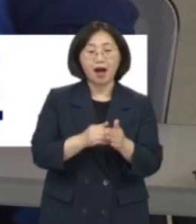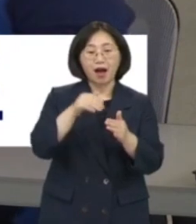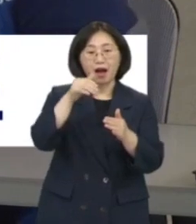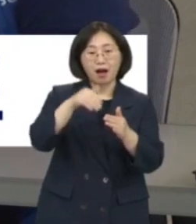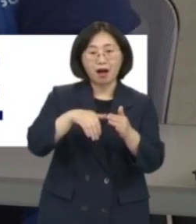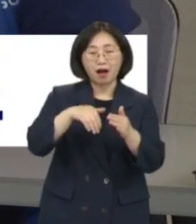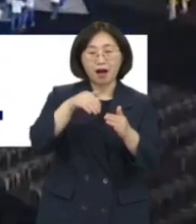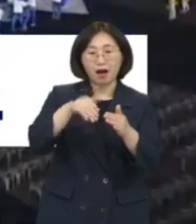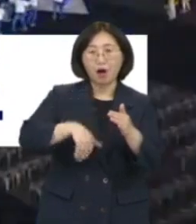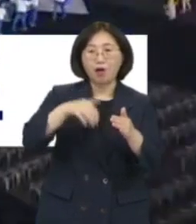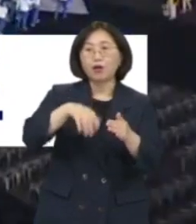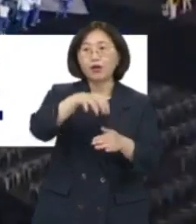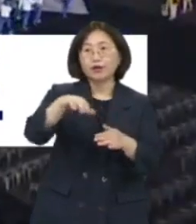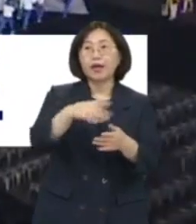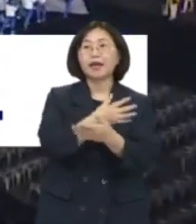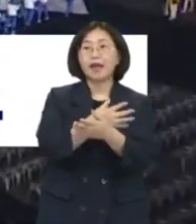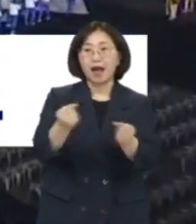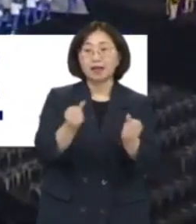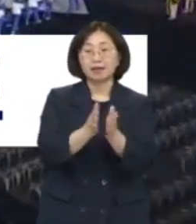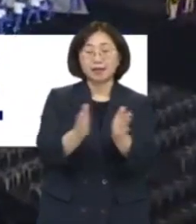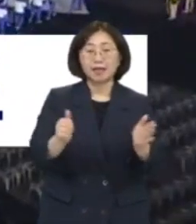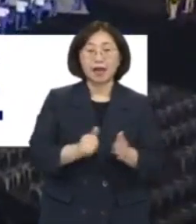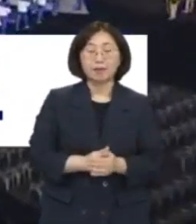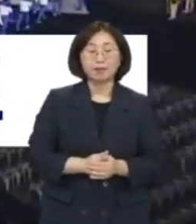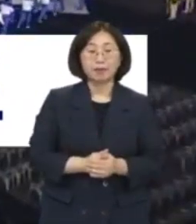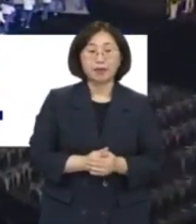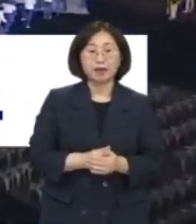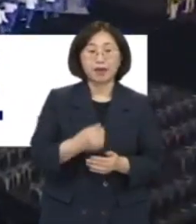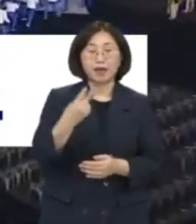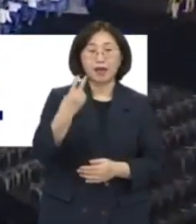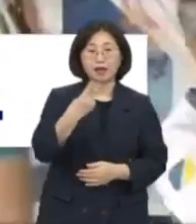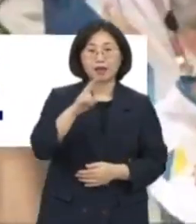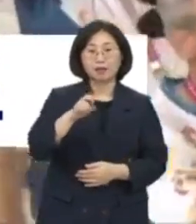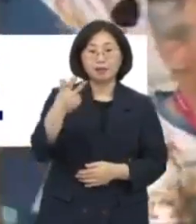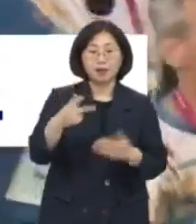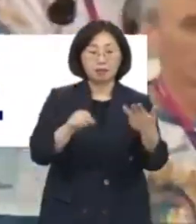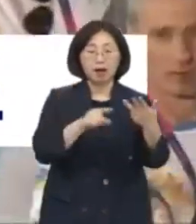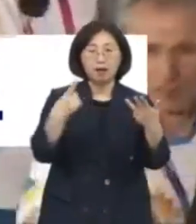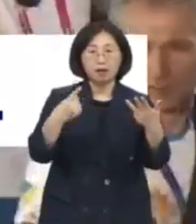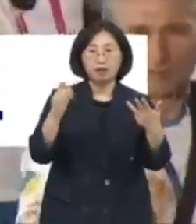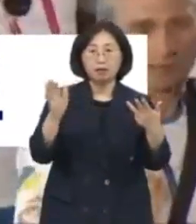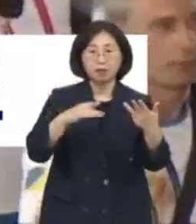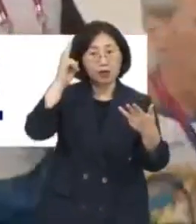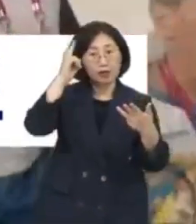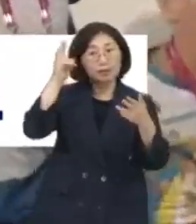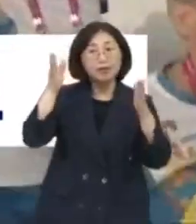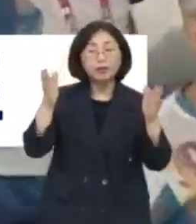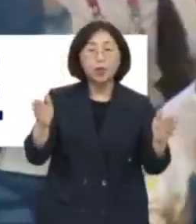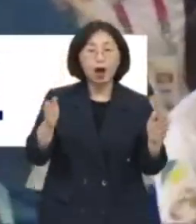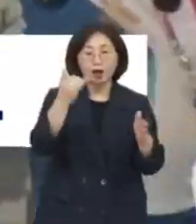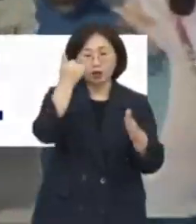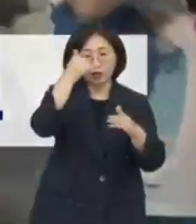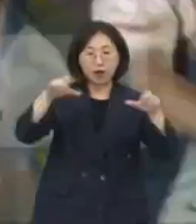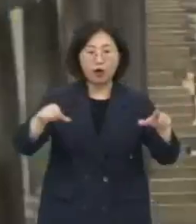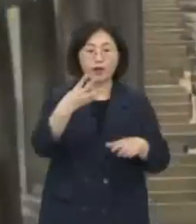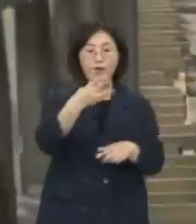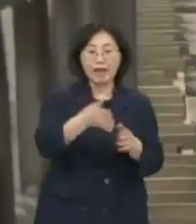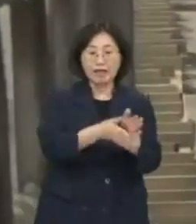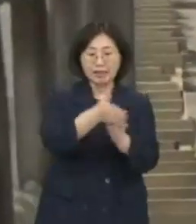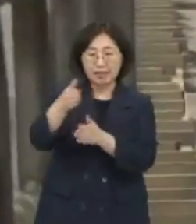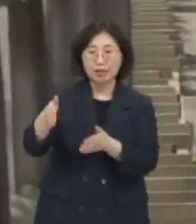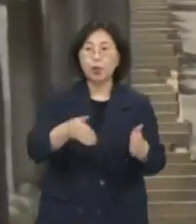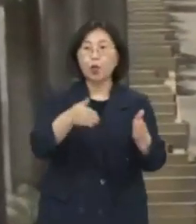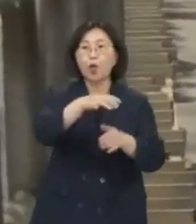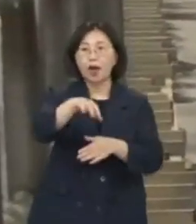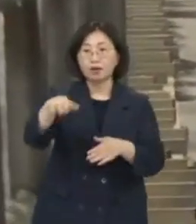발주에 나섰습니다 하계 유대회 오는 2027년 8월 1일부터 12일간 청권 개 시도에서 열릴